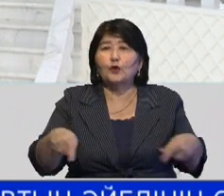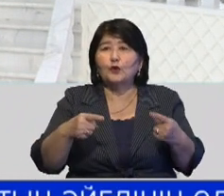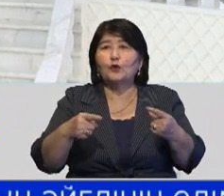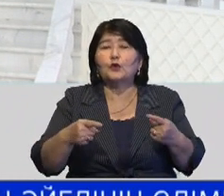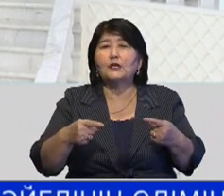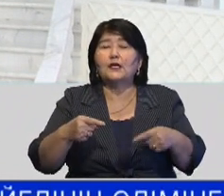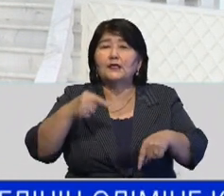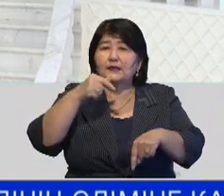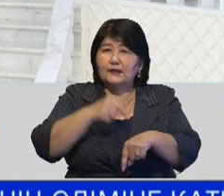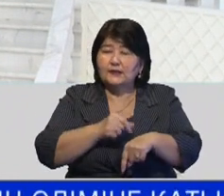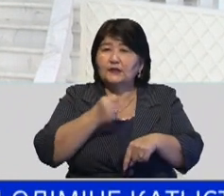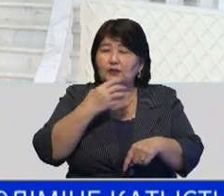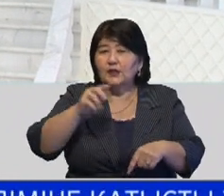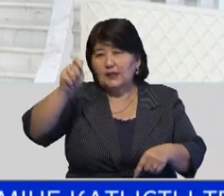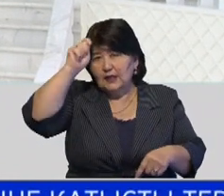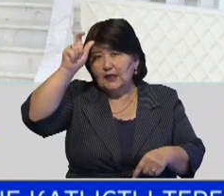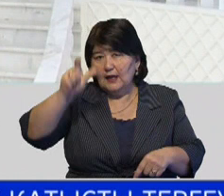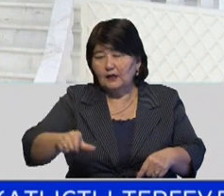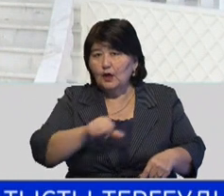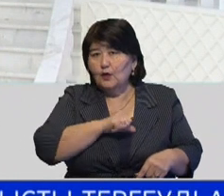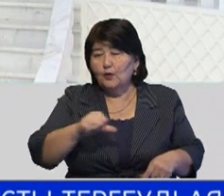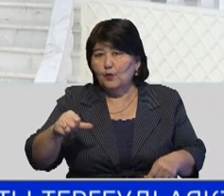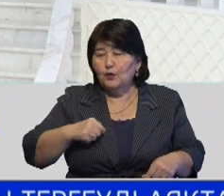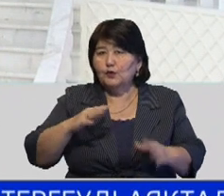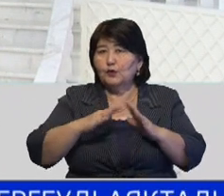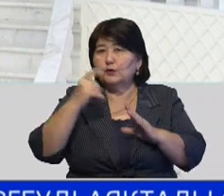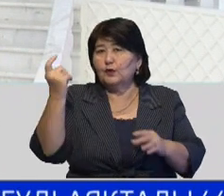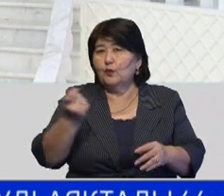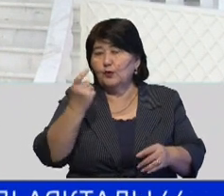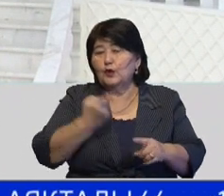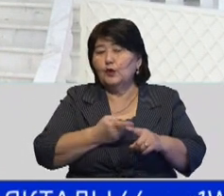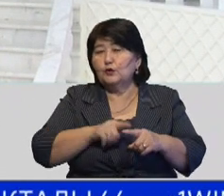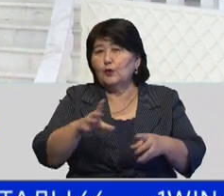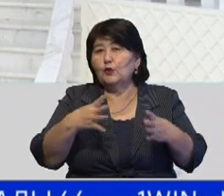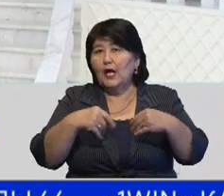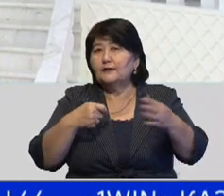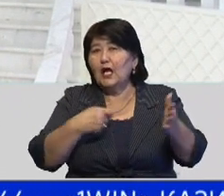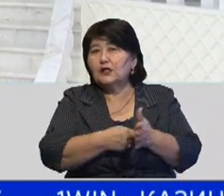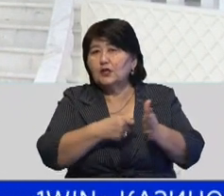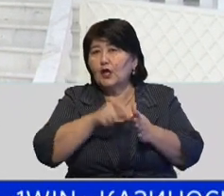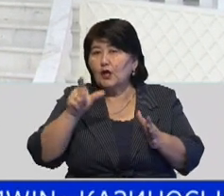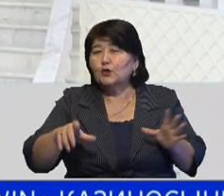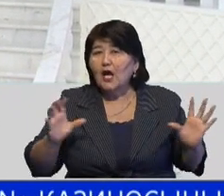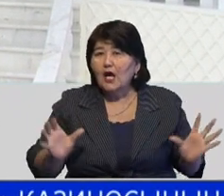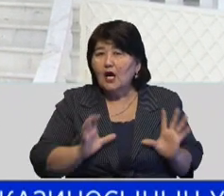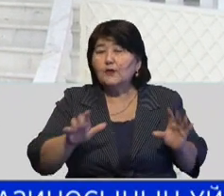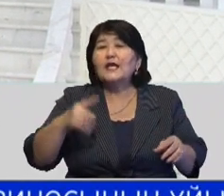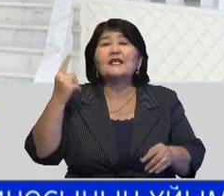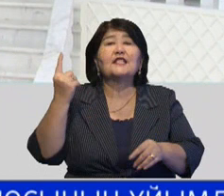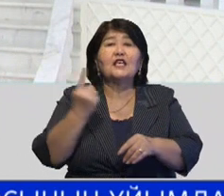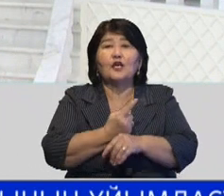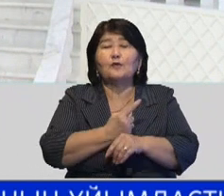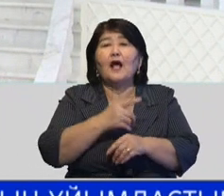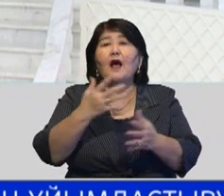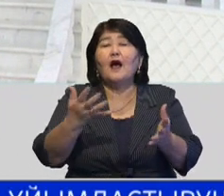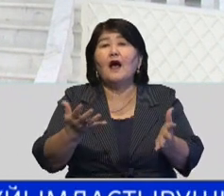жауапкершілікті сезіну. Ер адам өзінің отағасы екен, сол отбасының асыраушысы, қамқоры, ең бірінші